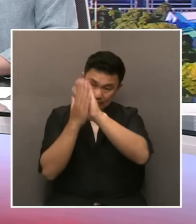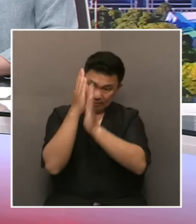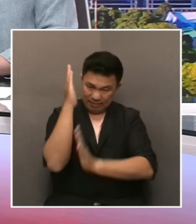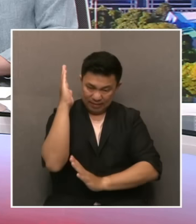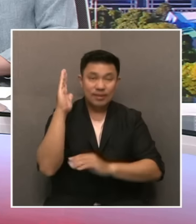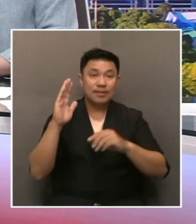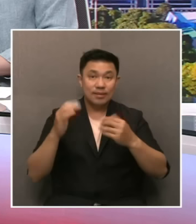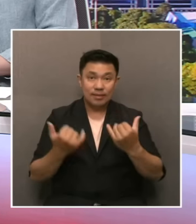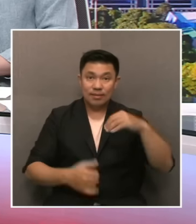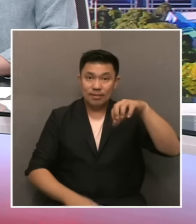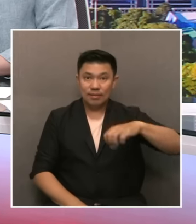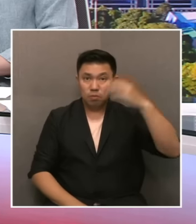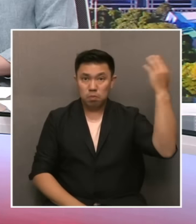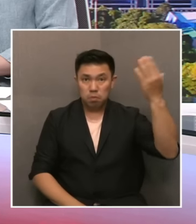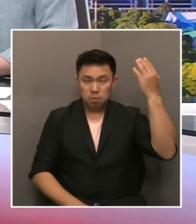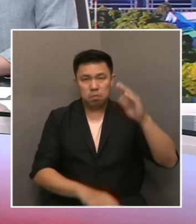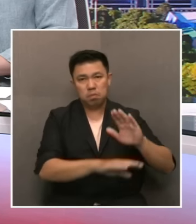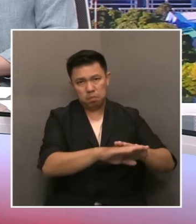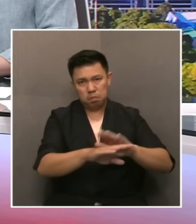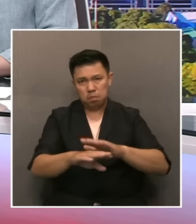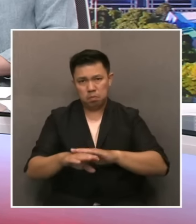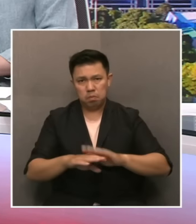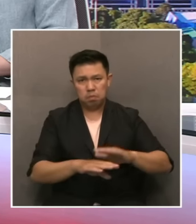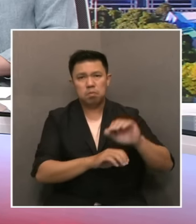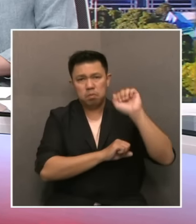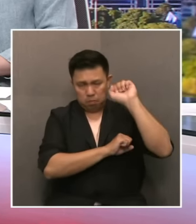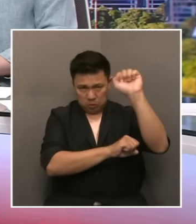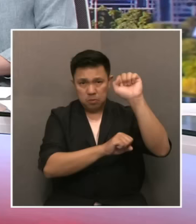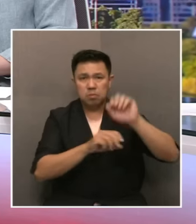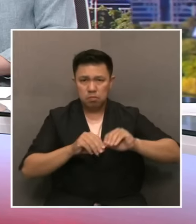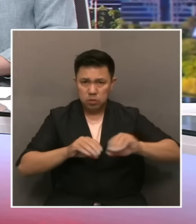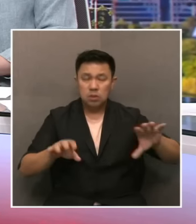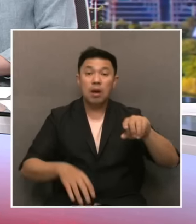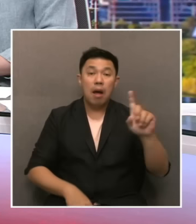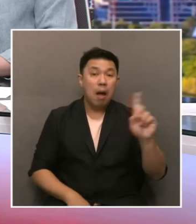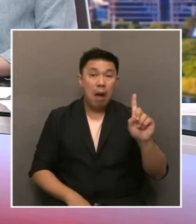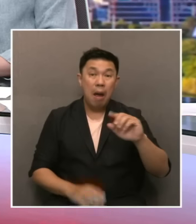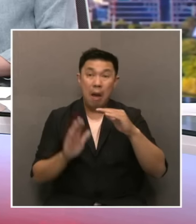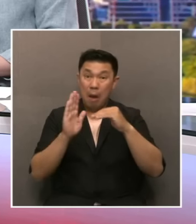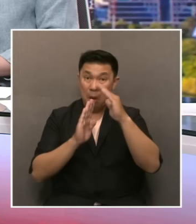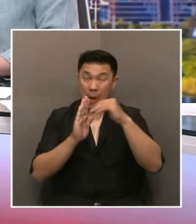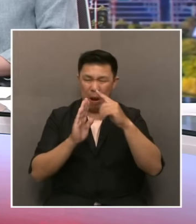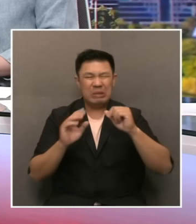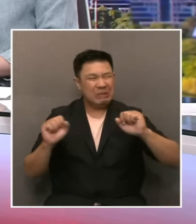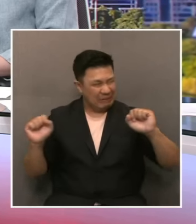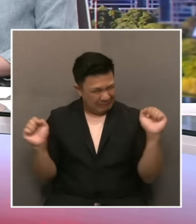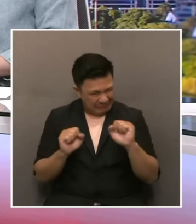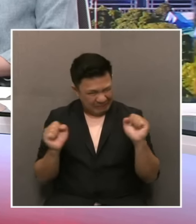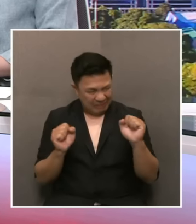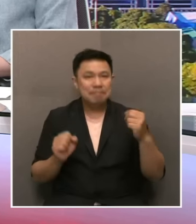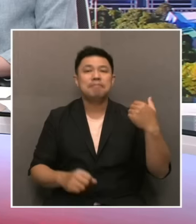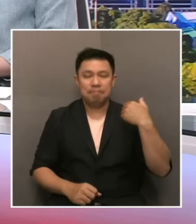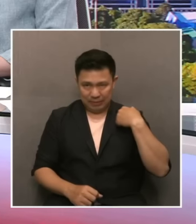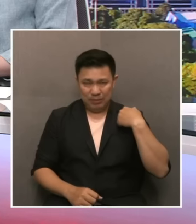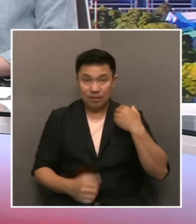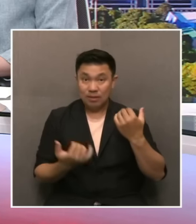ก lohมอูตู นิยัทา ก็ปากาศเตือนว่าพื้นที่ตอนวของไทยจะậpชินกัอากาศ darle เย็นขึ้นนั้